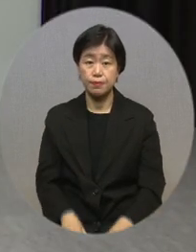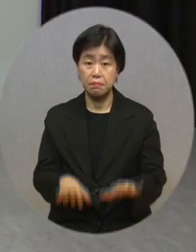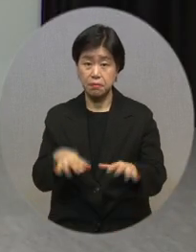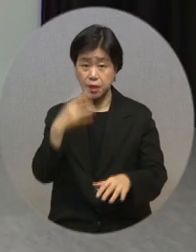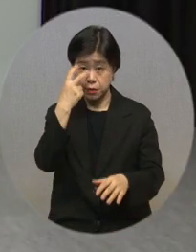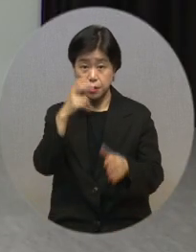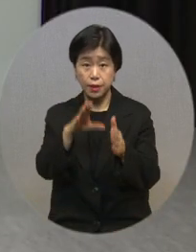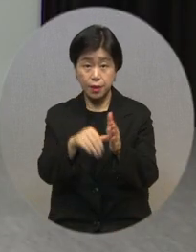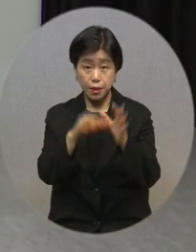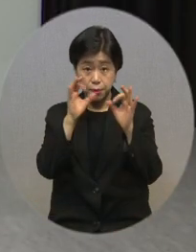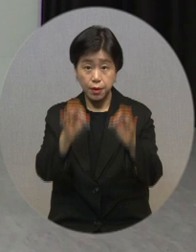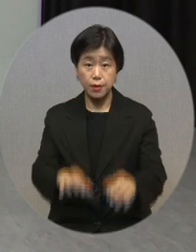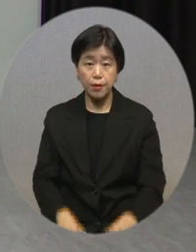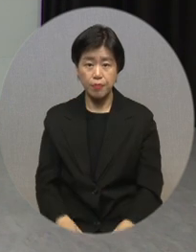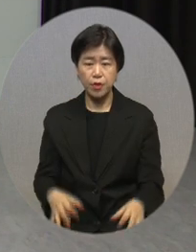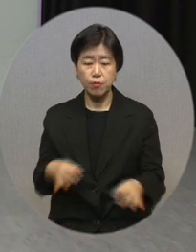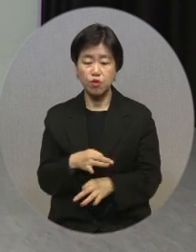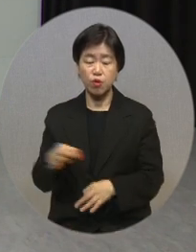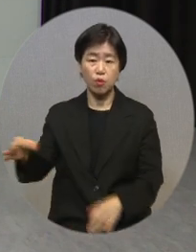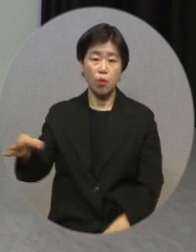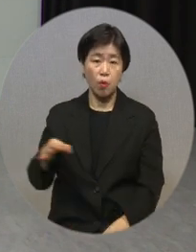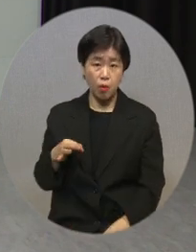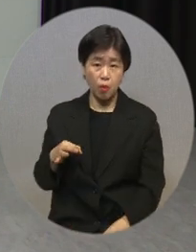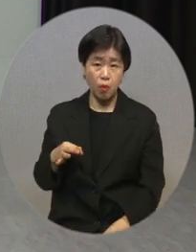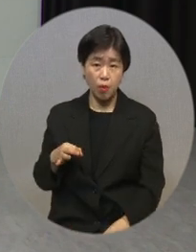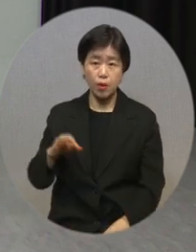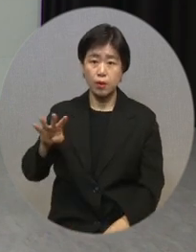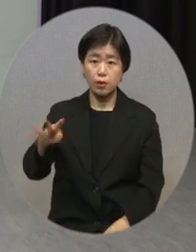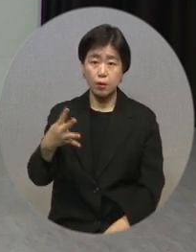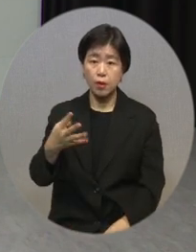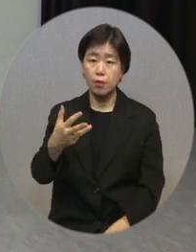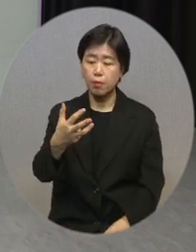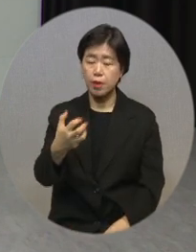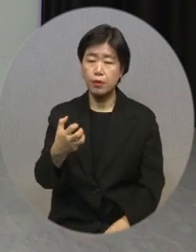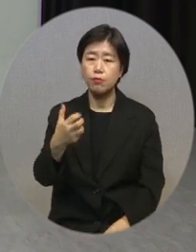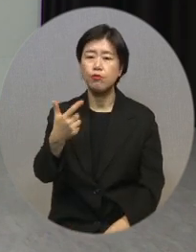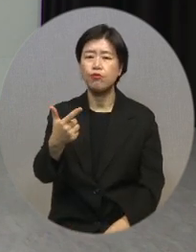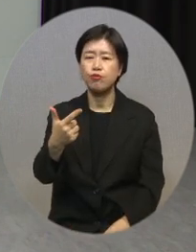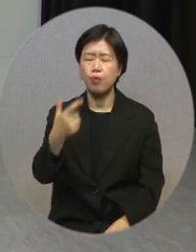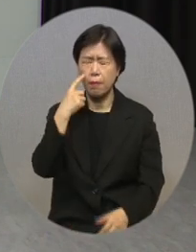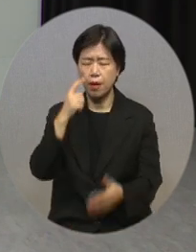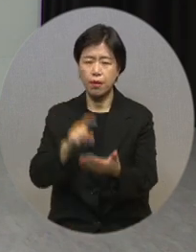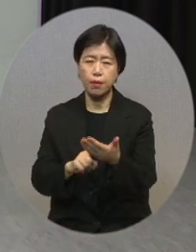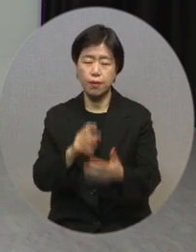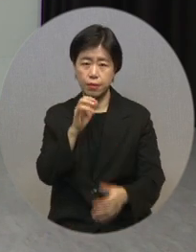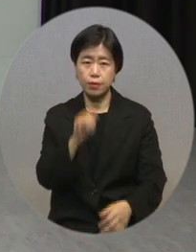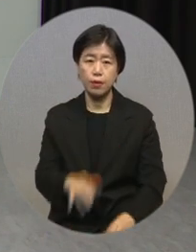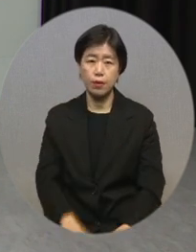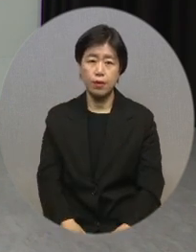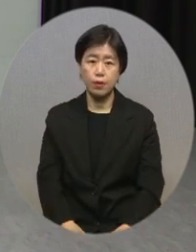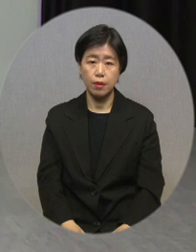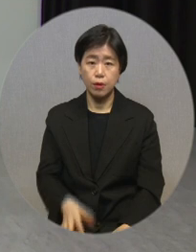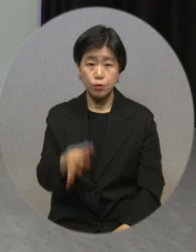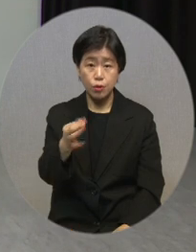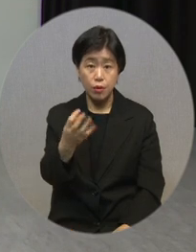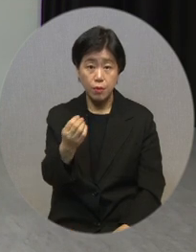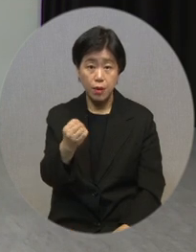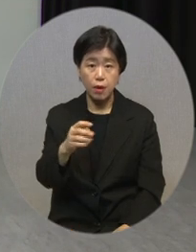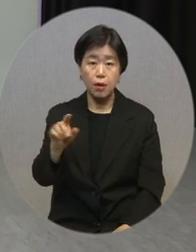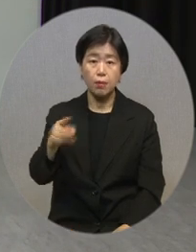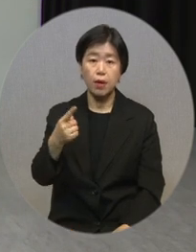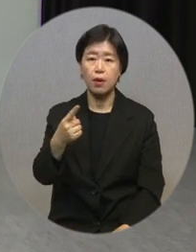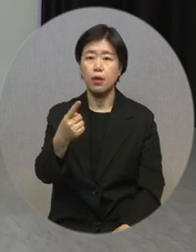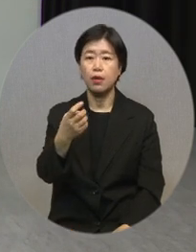해보니까 부정수급 사례가 한 486건이 그 적발이 됐고요. 부정수급 금액만 하더라도 한